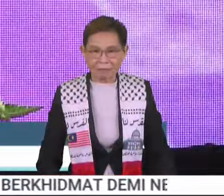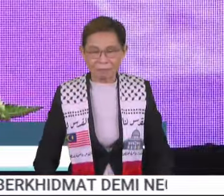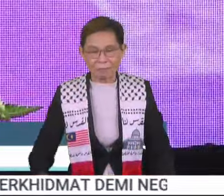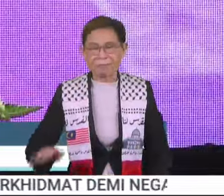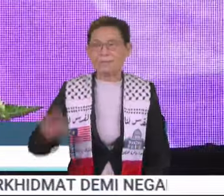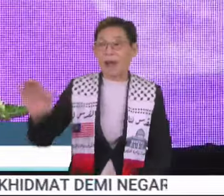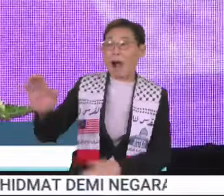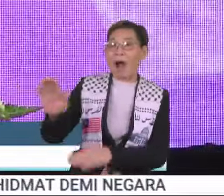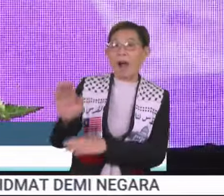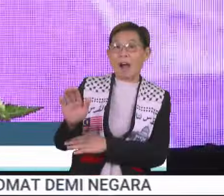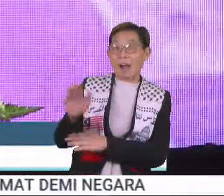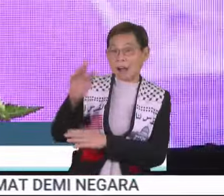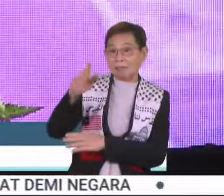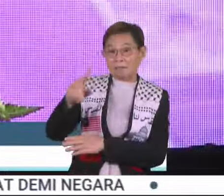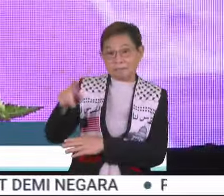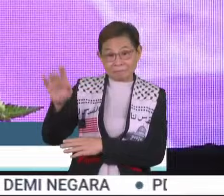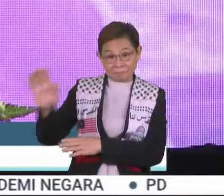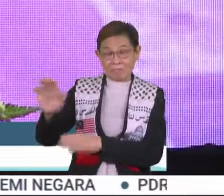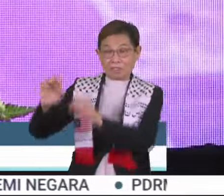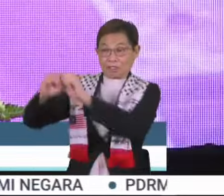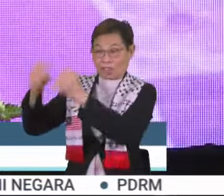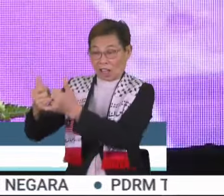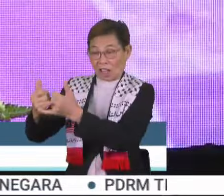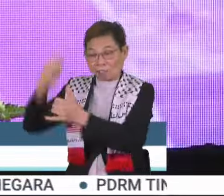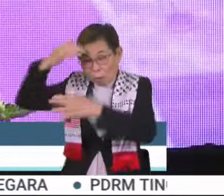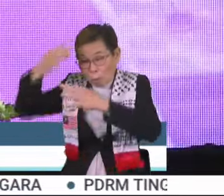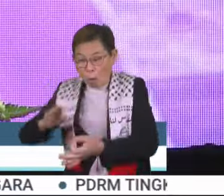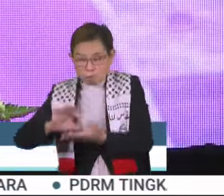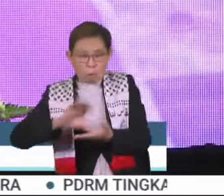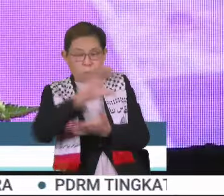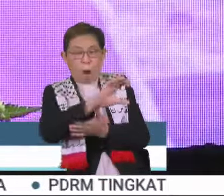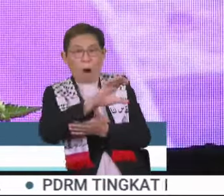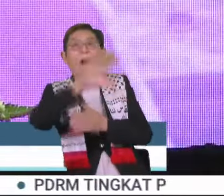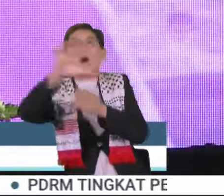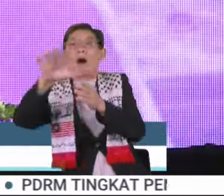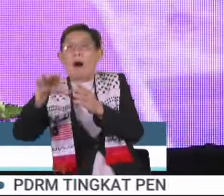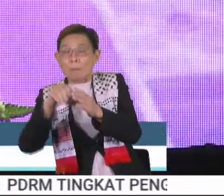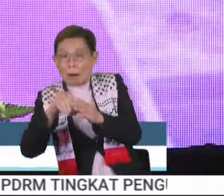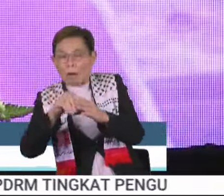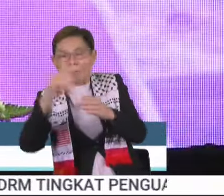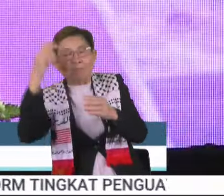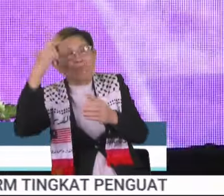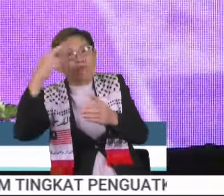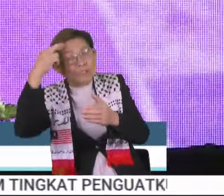Keputusan mereka melabur tentunya mengambil kira semua. Kestabilan politik,